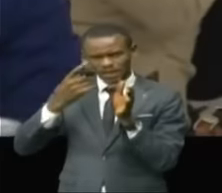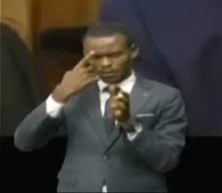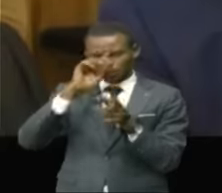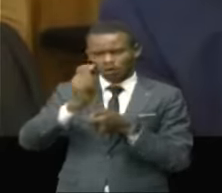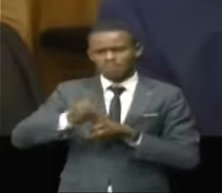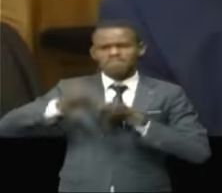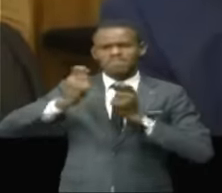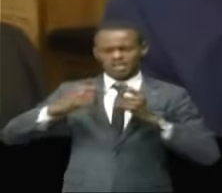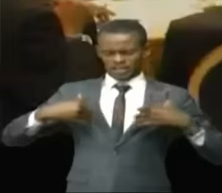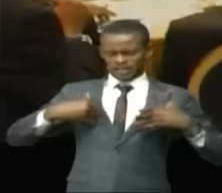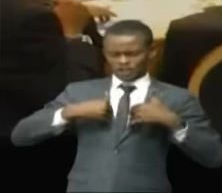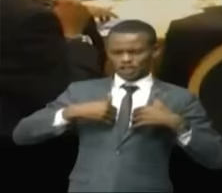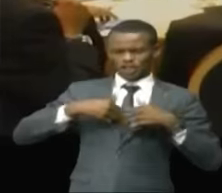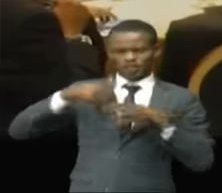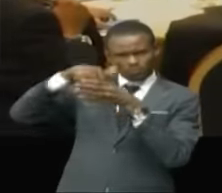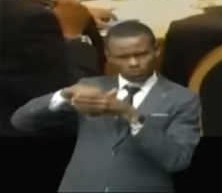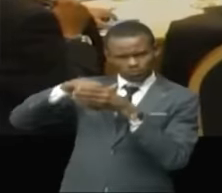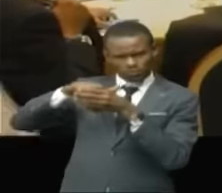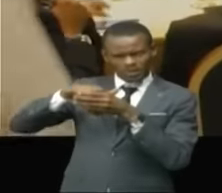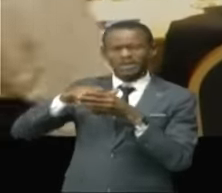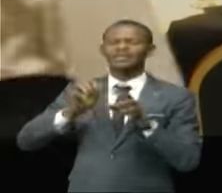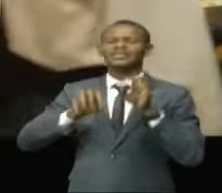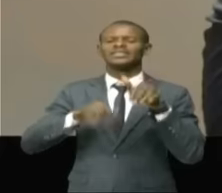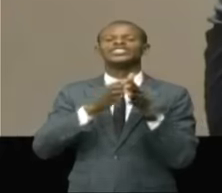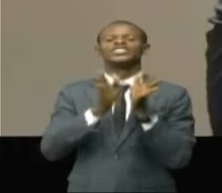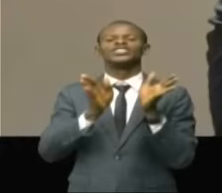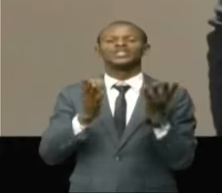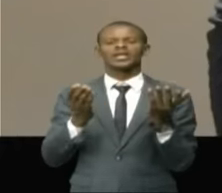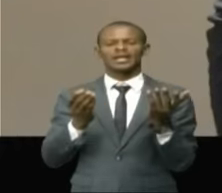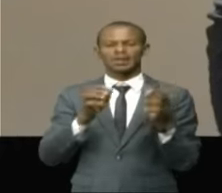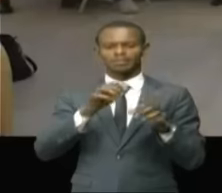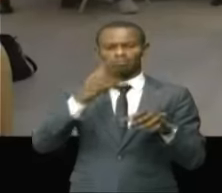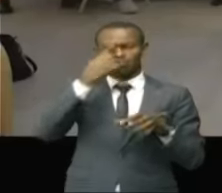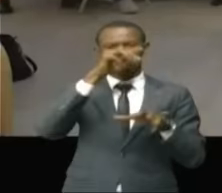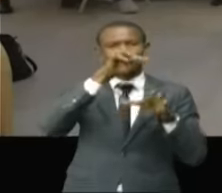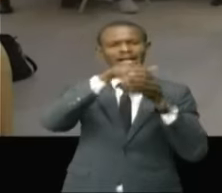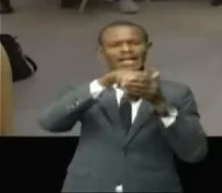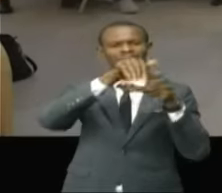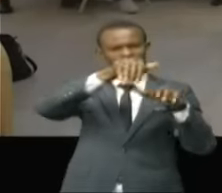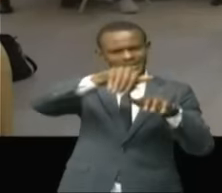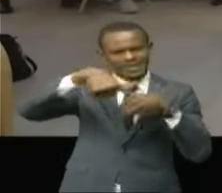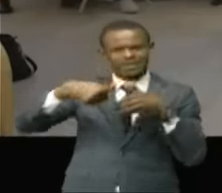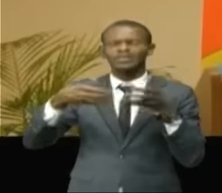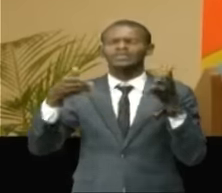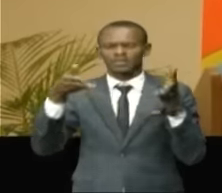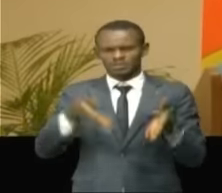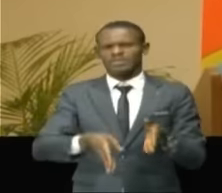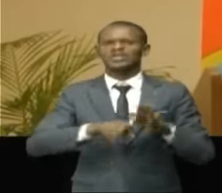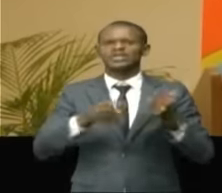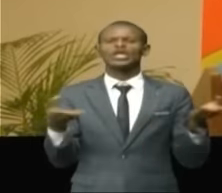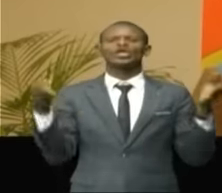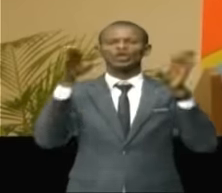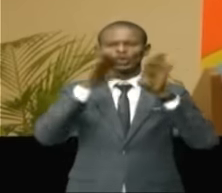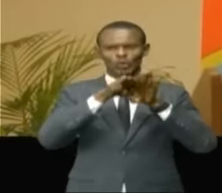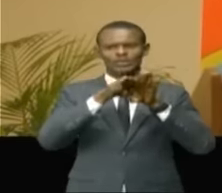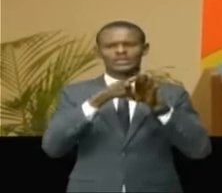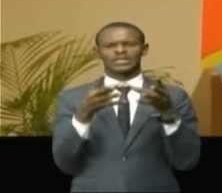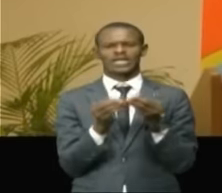le secrétaire général à l'agriculture, représentant personnel du ministre, a clôturé ses assises. Nous sommes